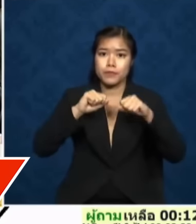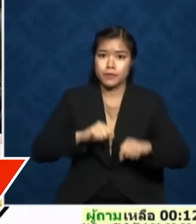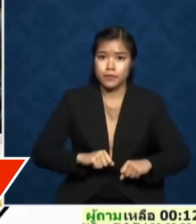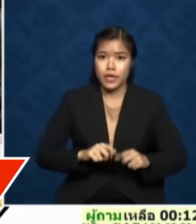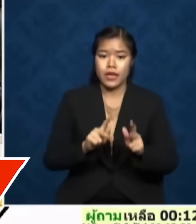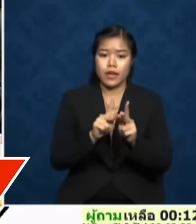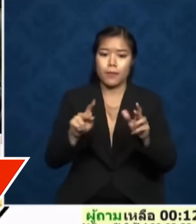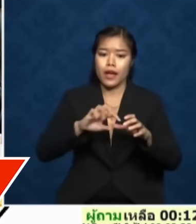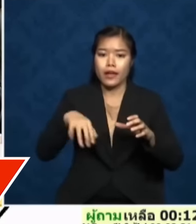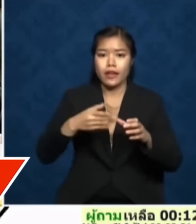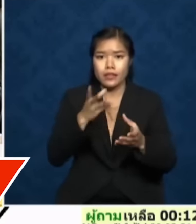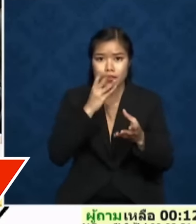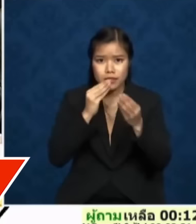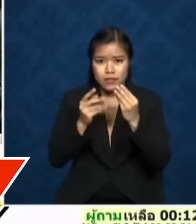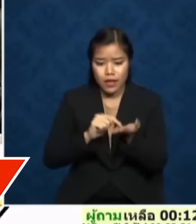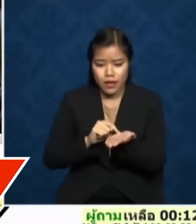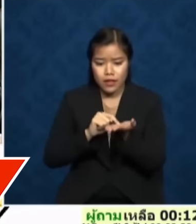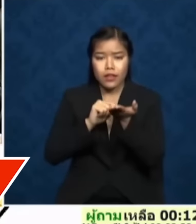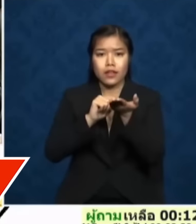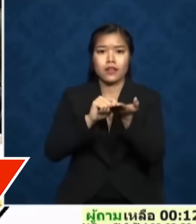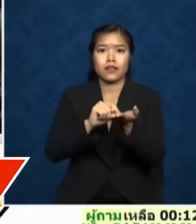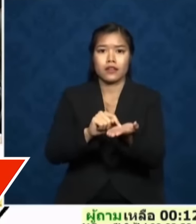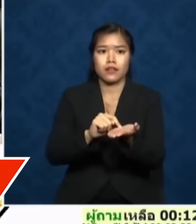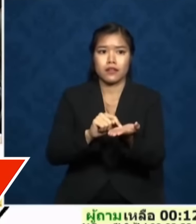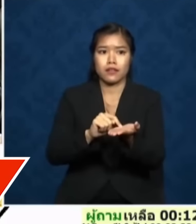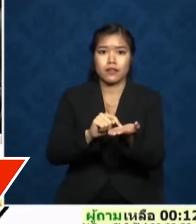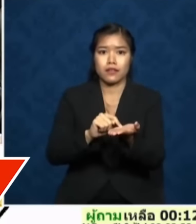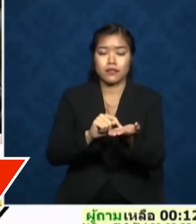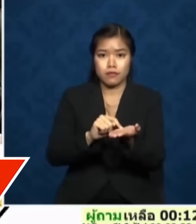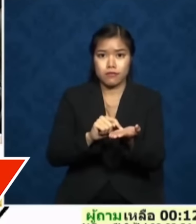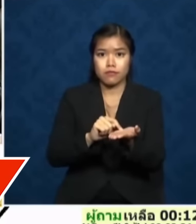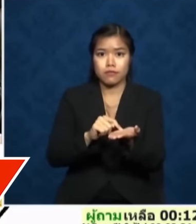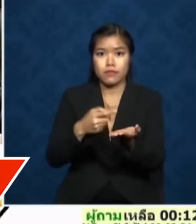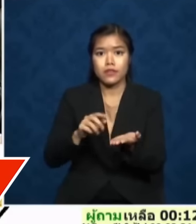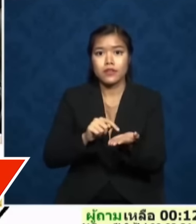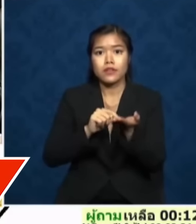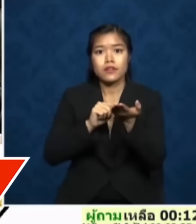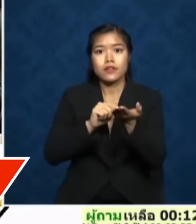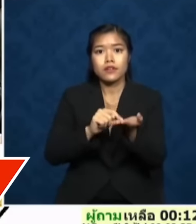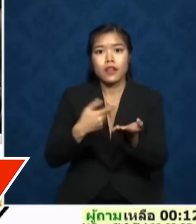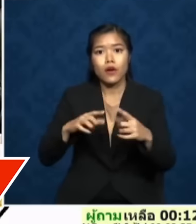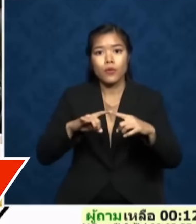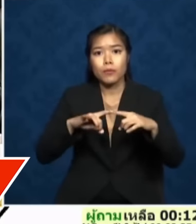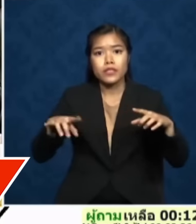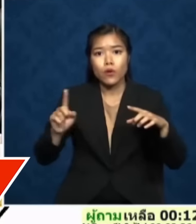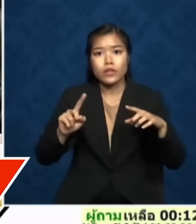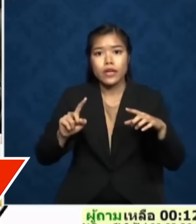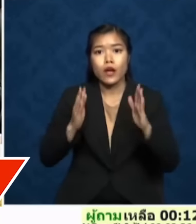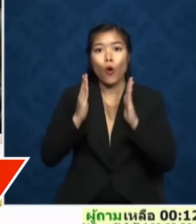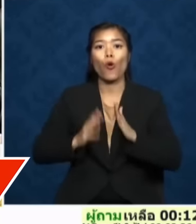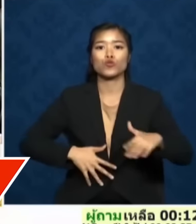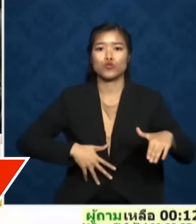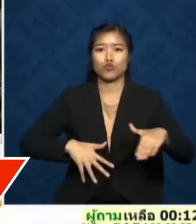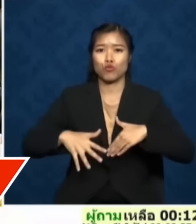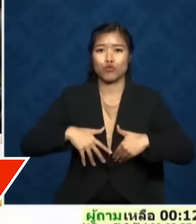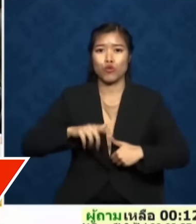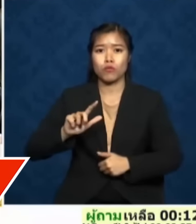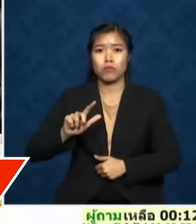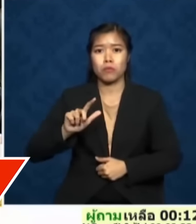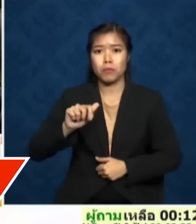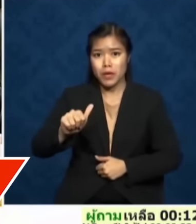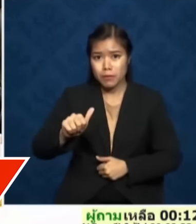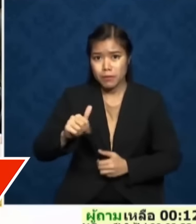อนั้นขัดต่อหลักการสำคัญที่ว่าประชาชนเป็นผู้ทรงอำนาจสถาปนารัฐธร